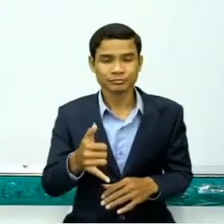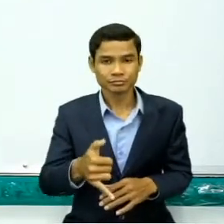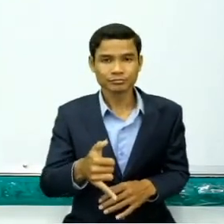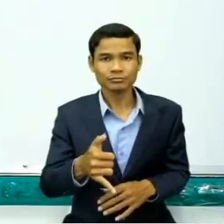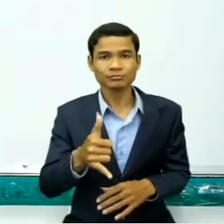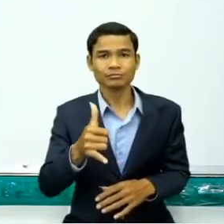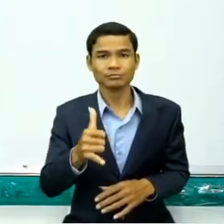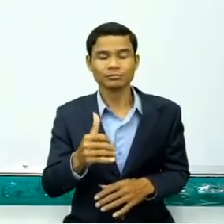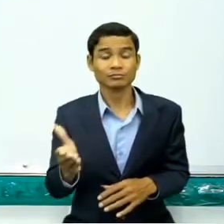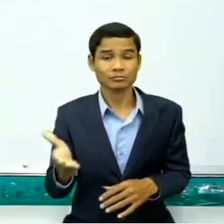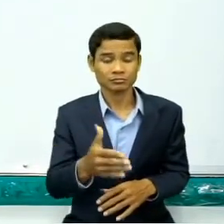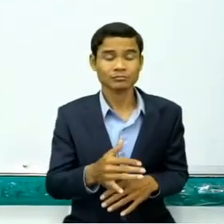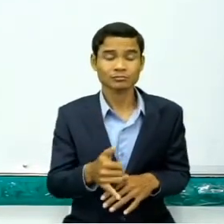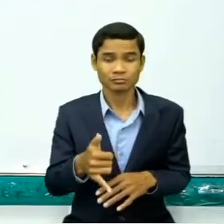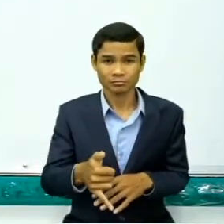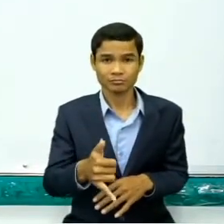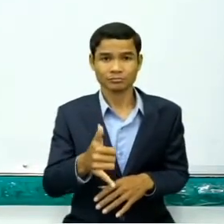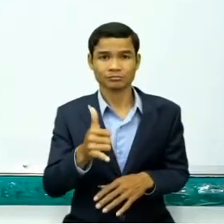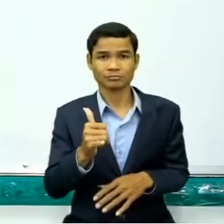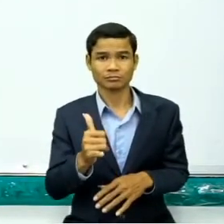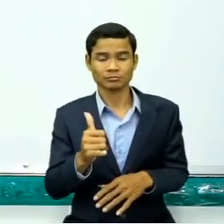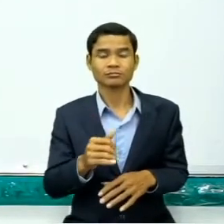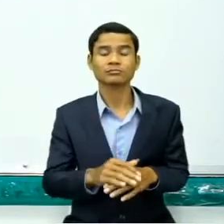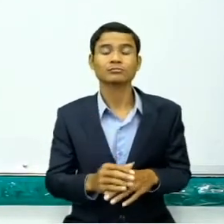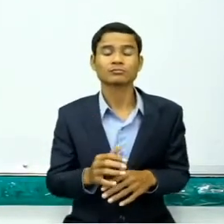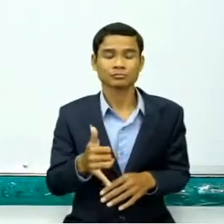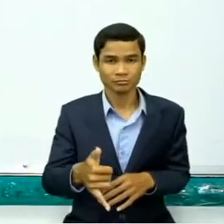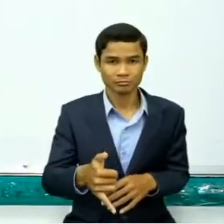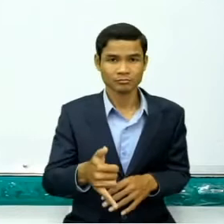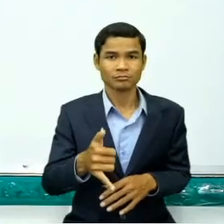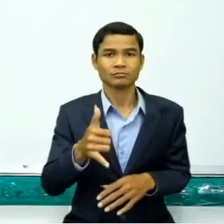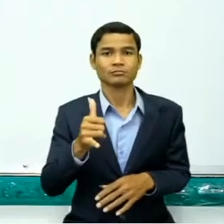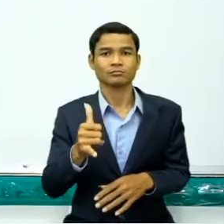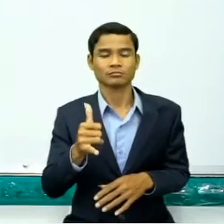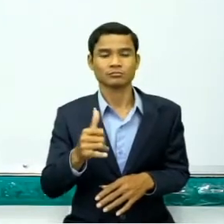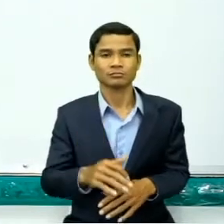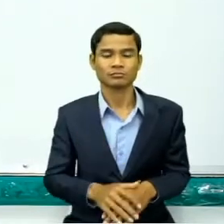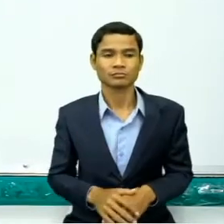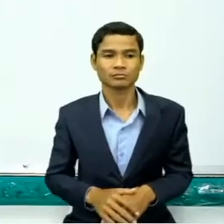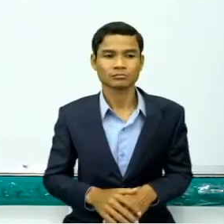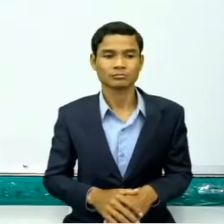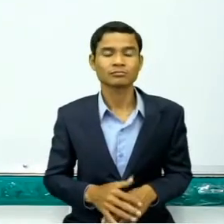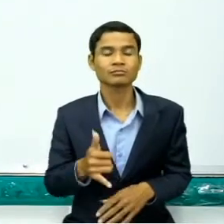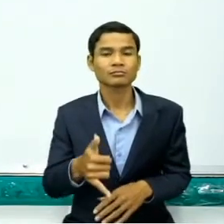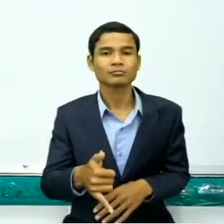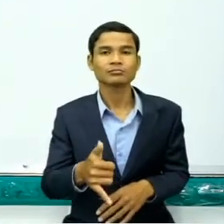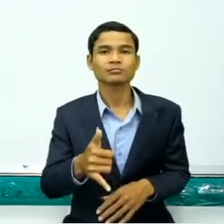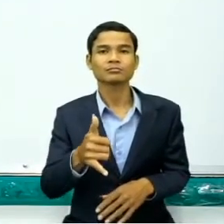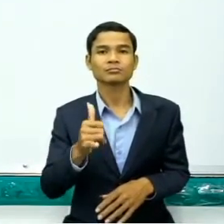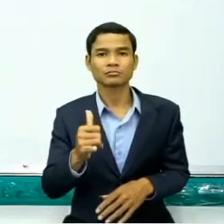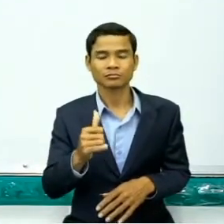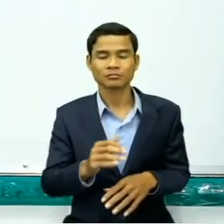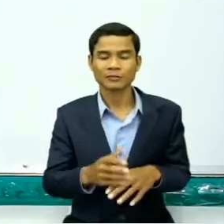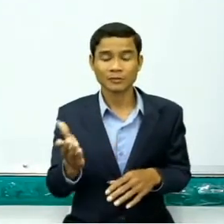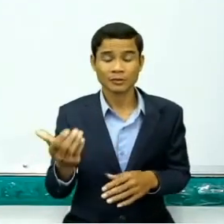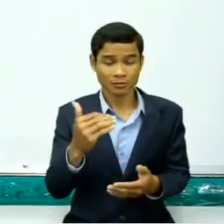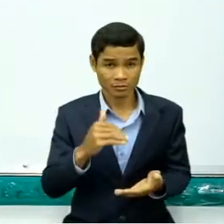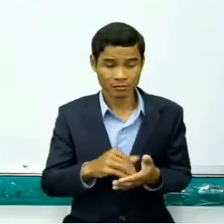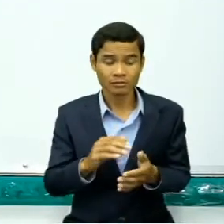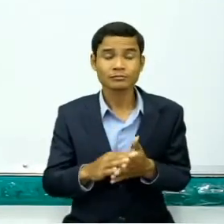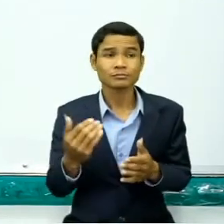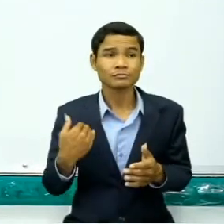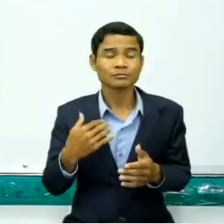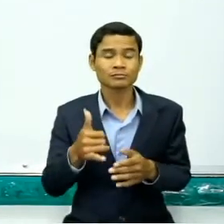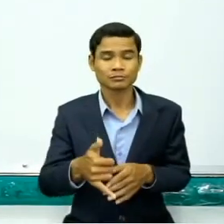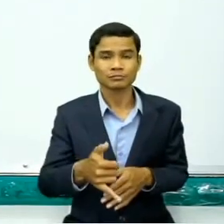chấm. Sẽ đập nát nẹ cựu bận lời bía. Phân ngôi. Chà đi cứ cốt. Phân ngôi lang tớ. Từ